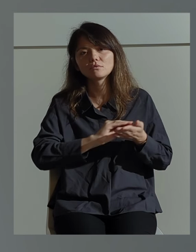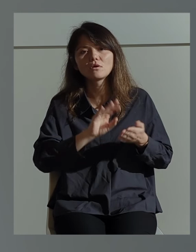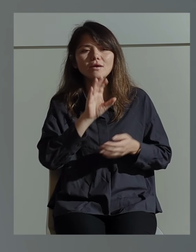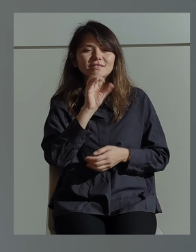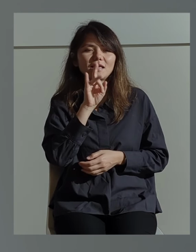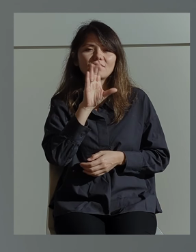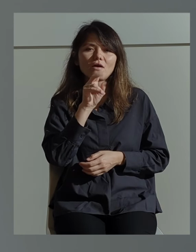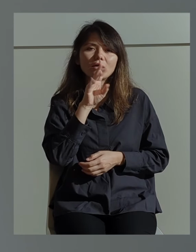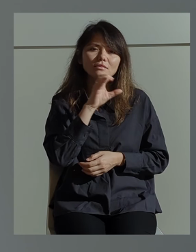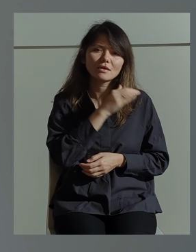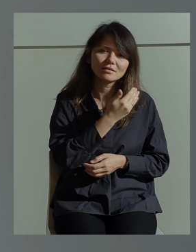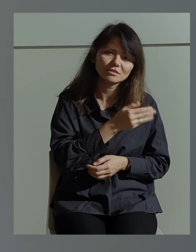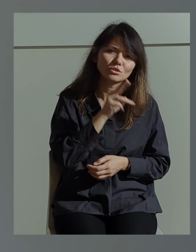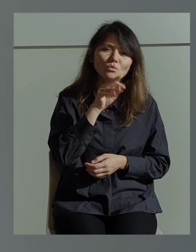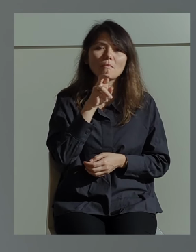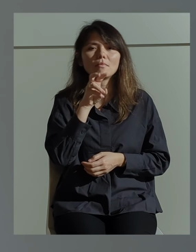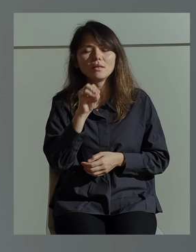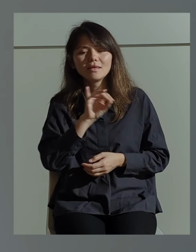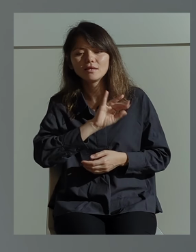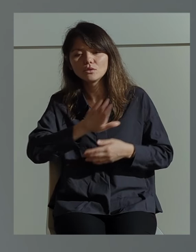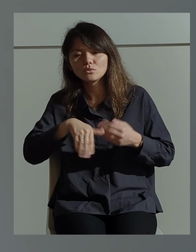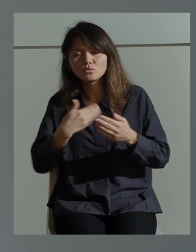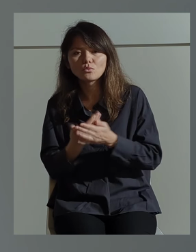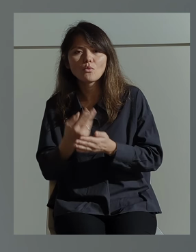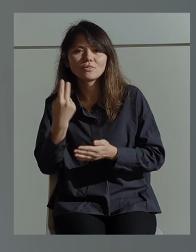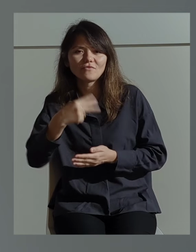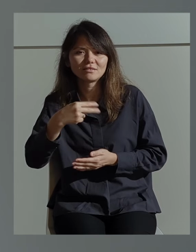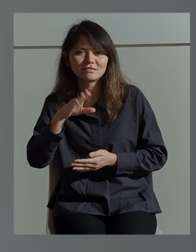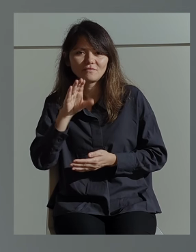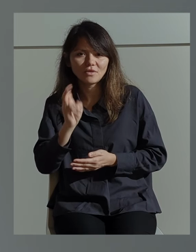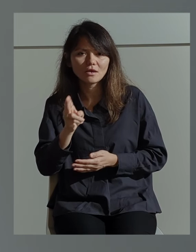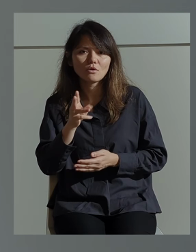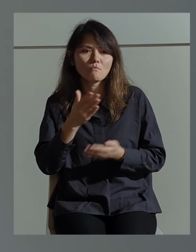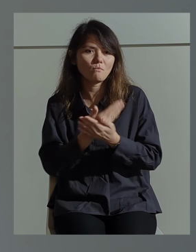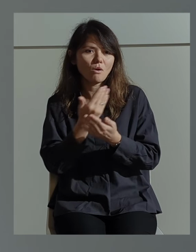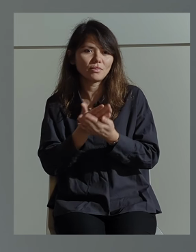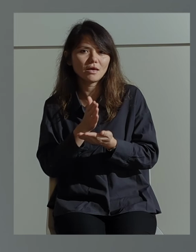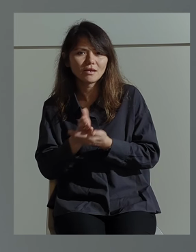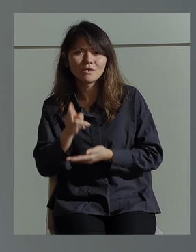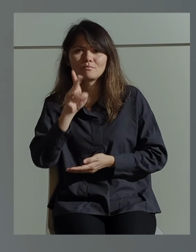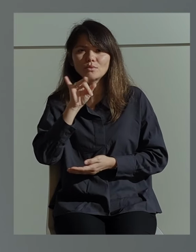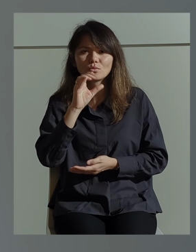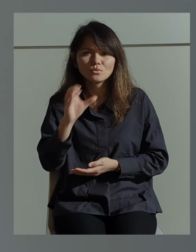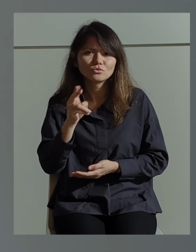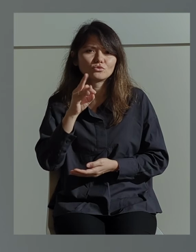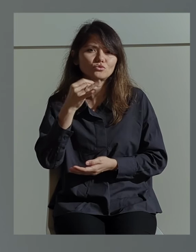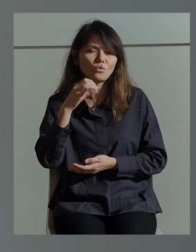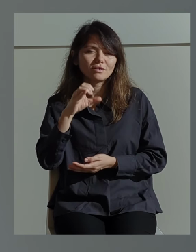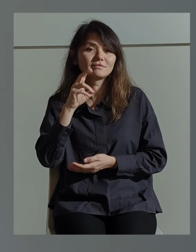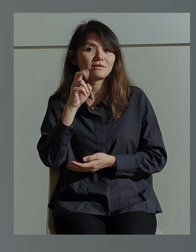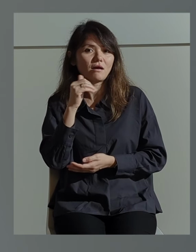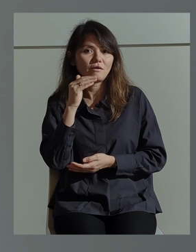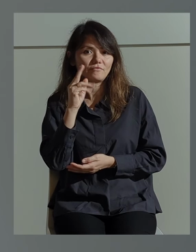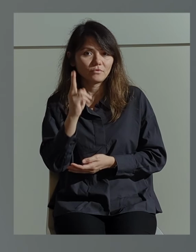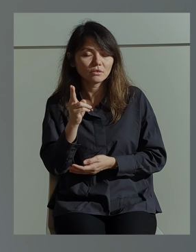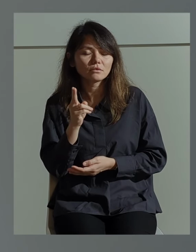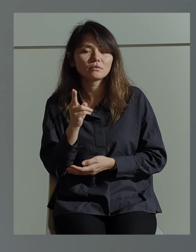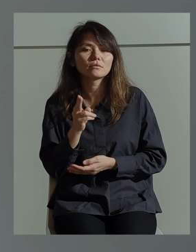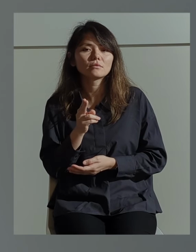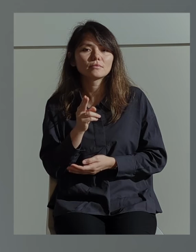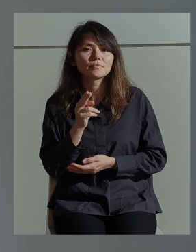сервантеса Да и рабле и вот до XX века до модернизма до пруста до джойса до кафки